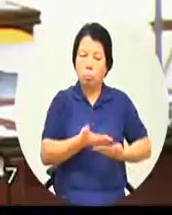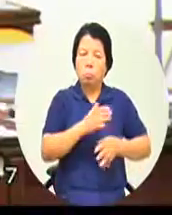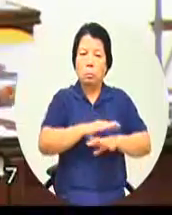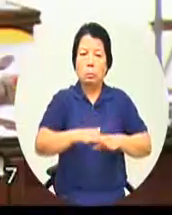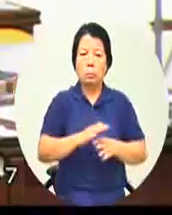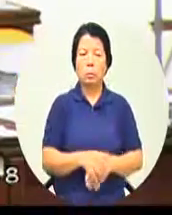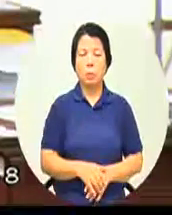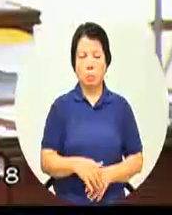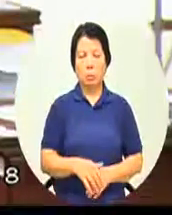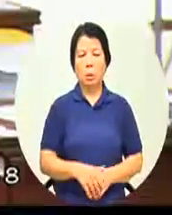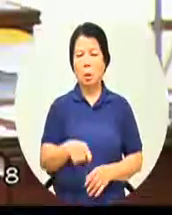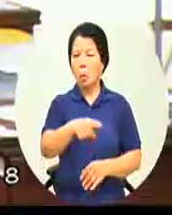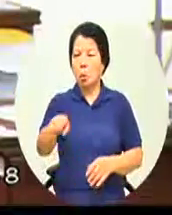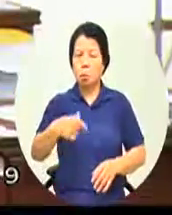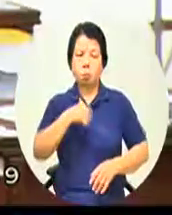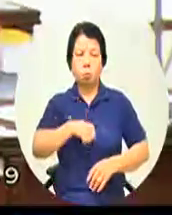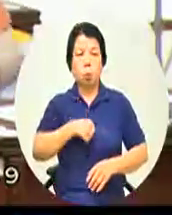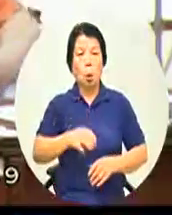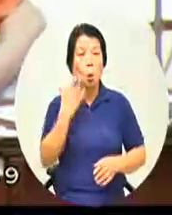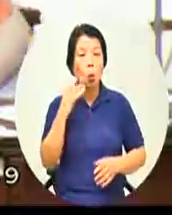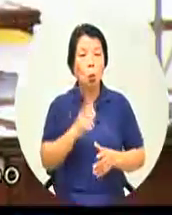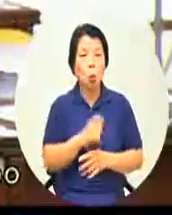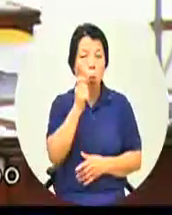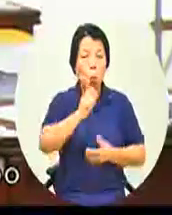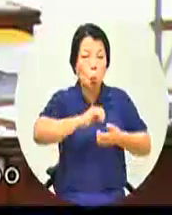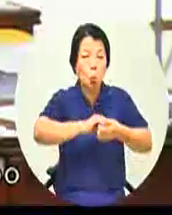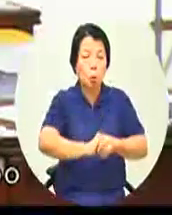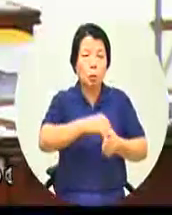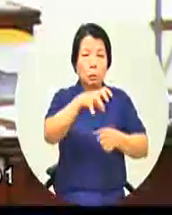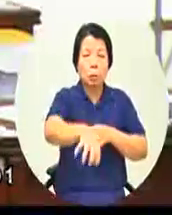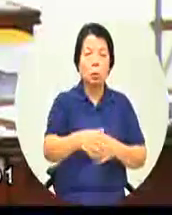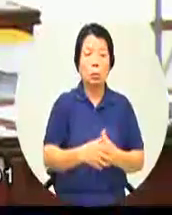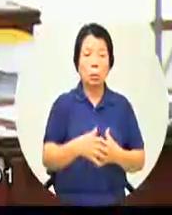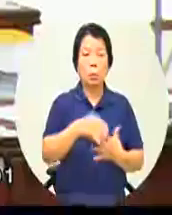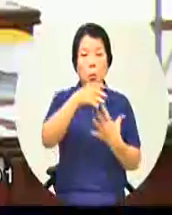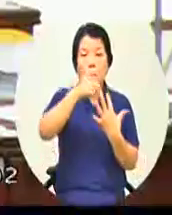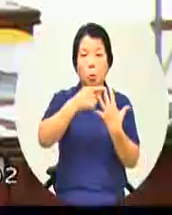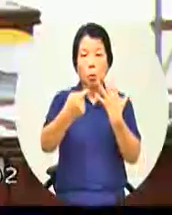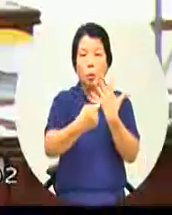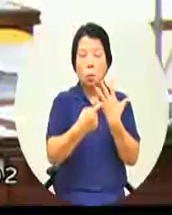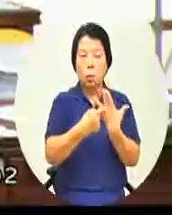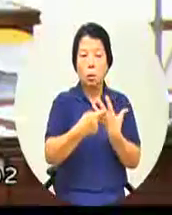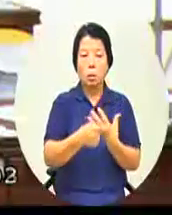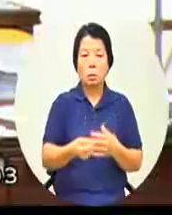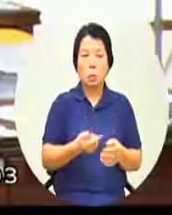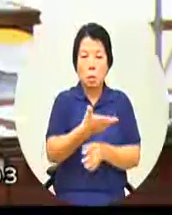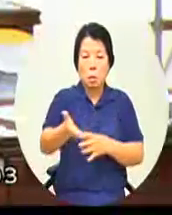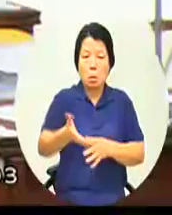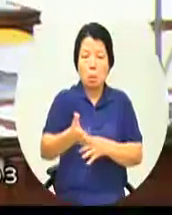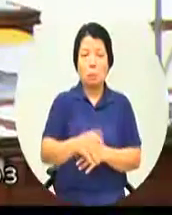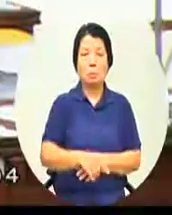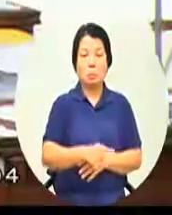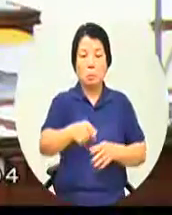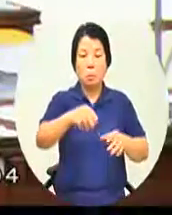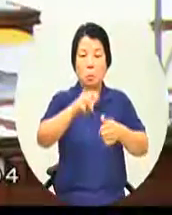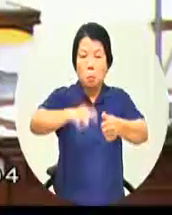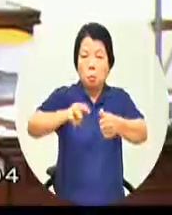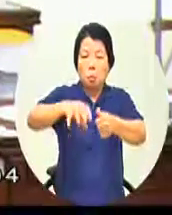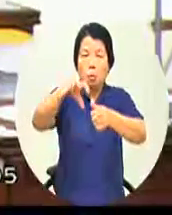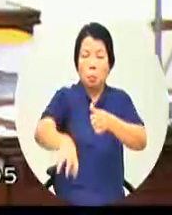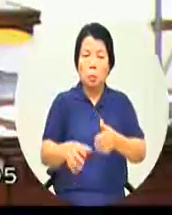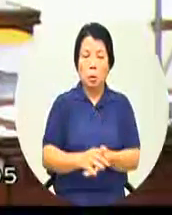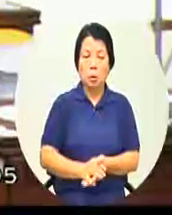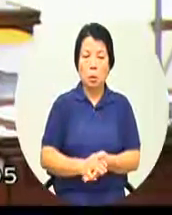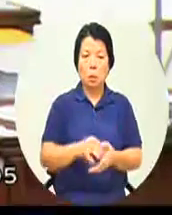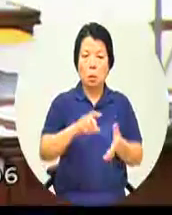的，啊，你未用一个固定的，但咱高雄市的选手，或者稳定的这个训练，对不对？吼，要什么叫做长期的培